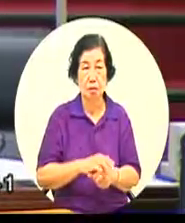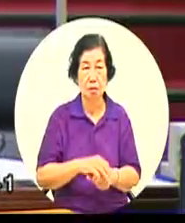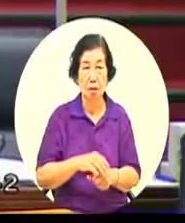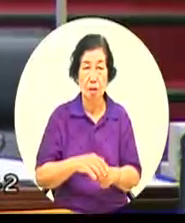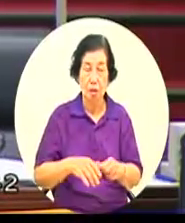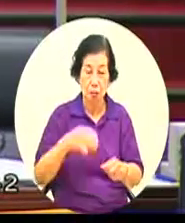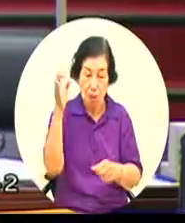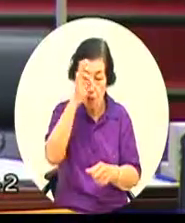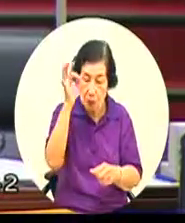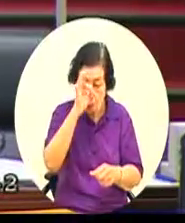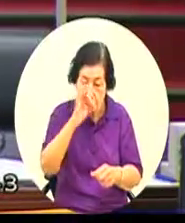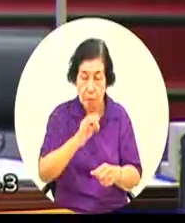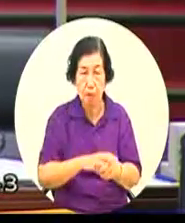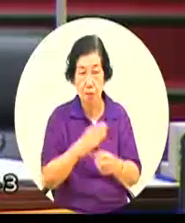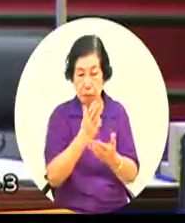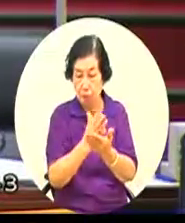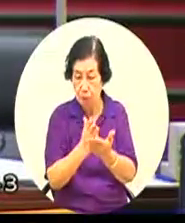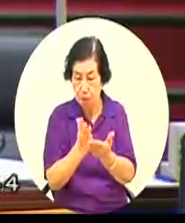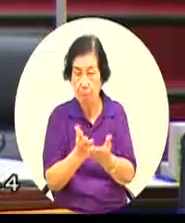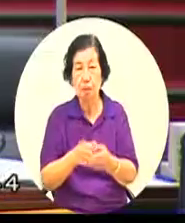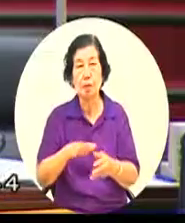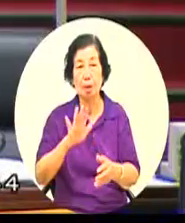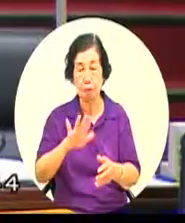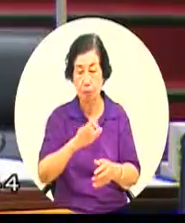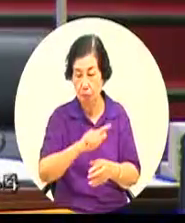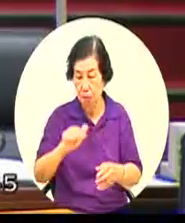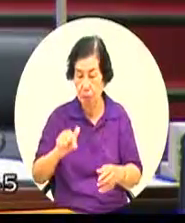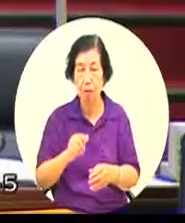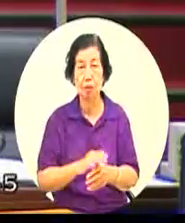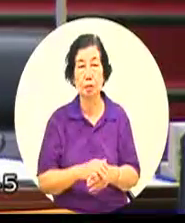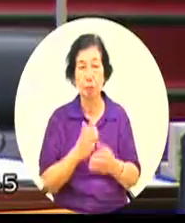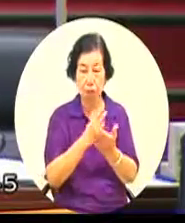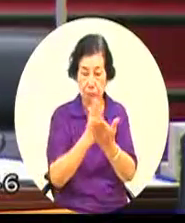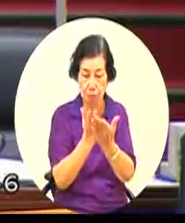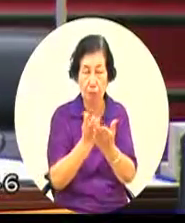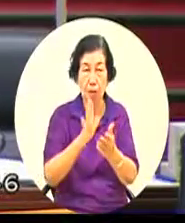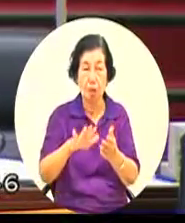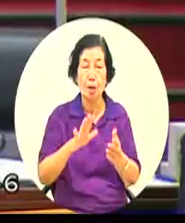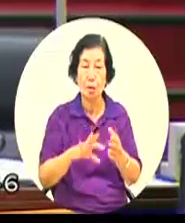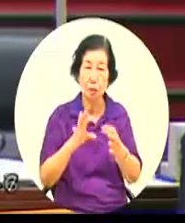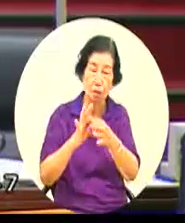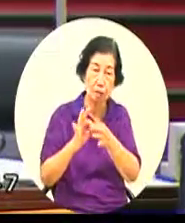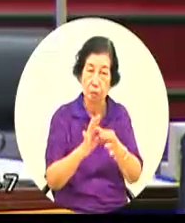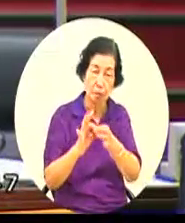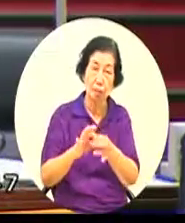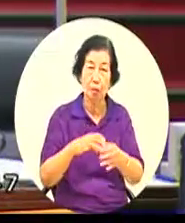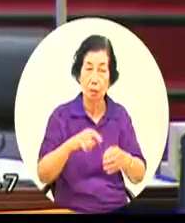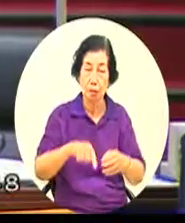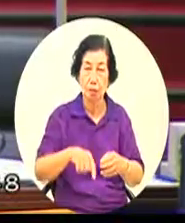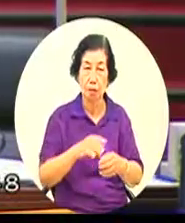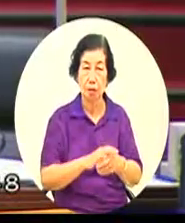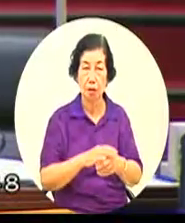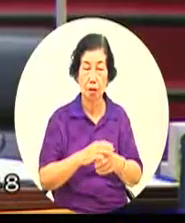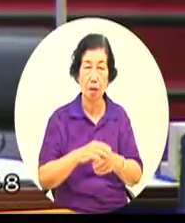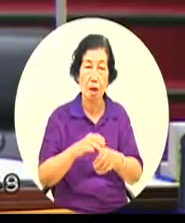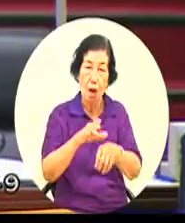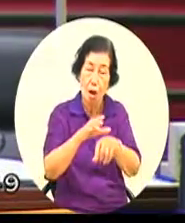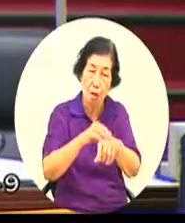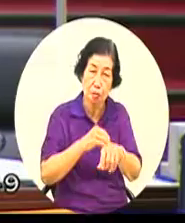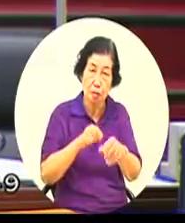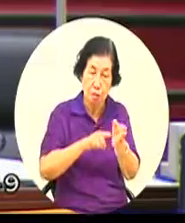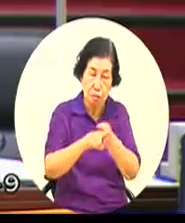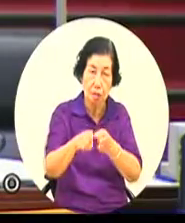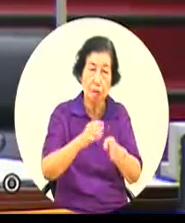看这个呢，你可以增加很多知识，是既有学术背景呢，又有实务经验。收获良